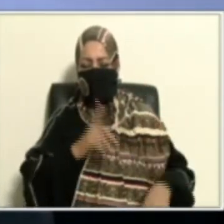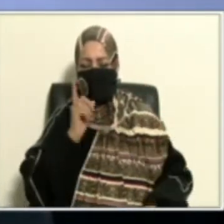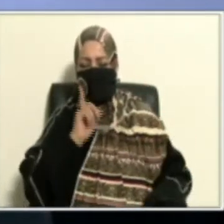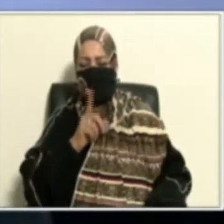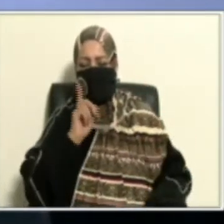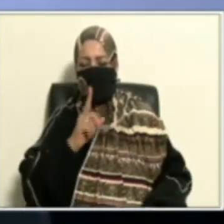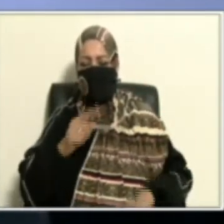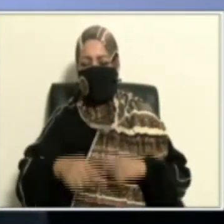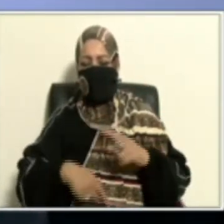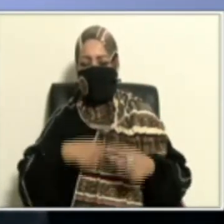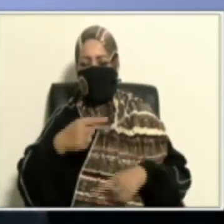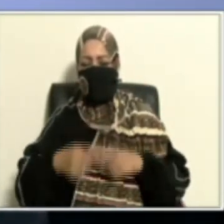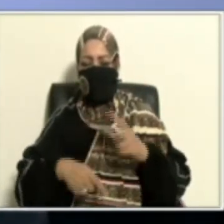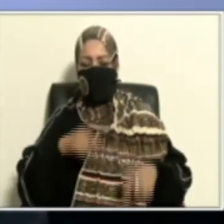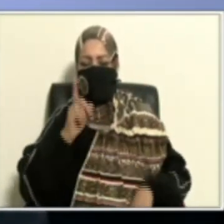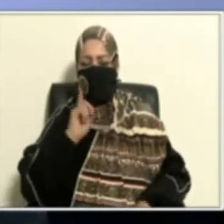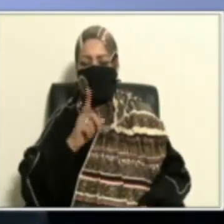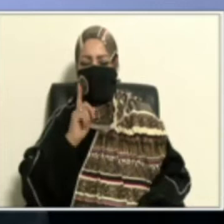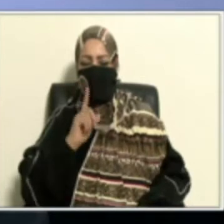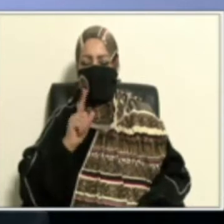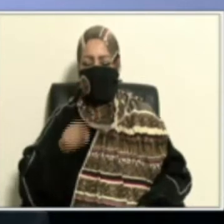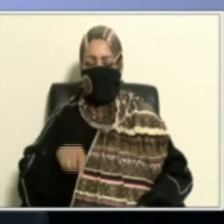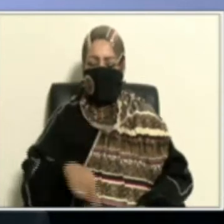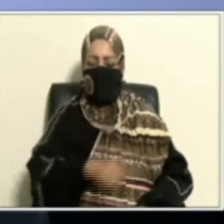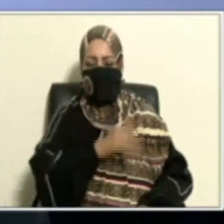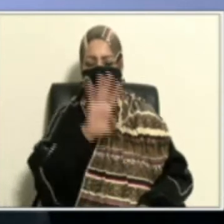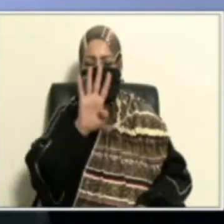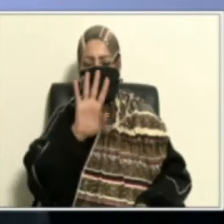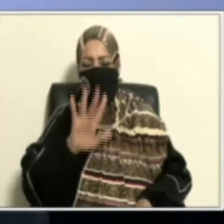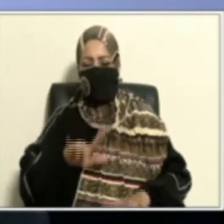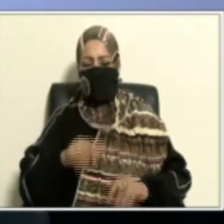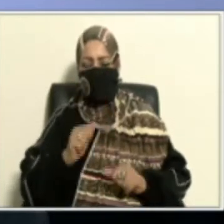وهذا استدلوا بأدلة كثيرة أن هذا